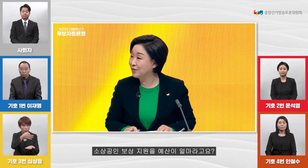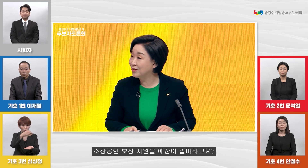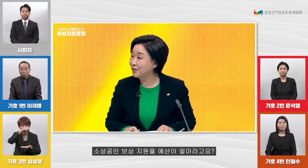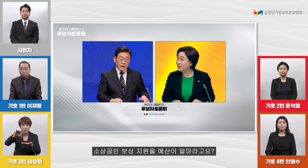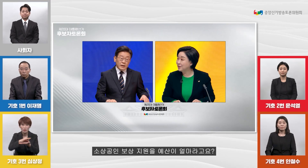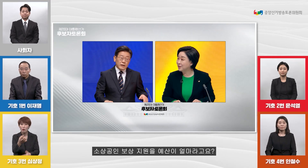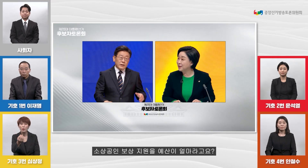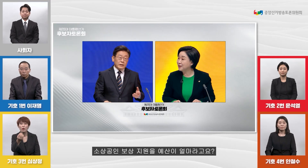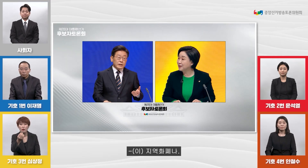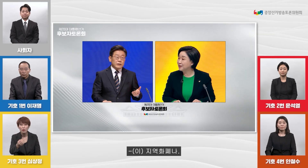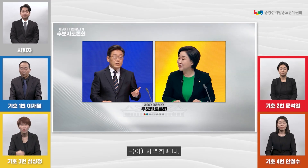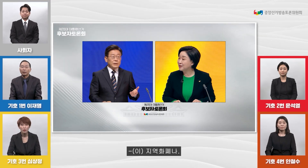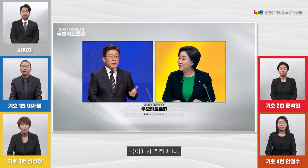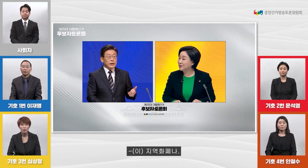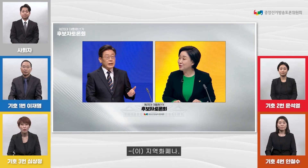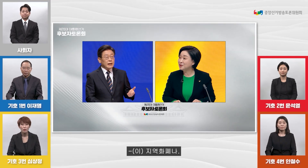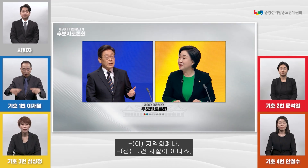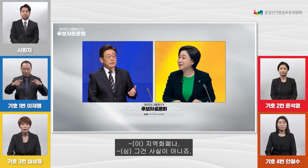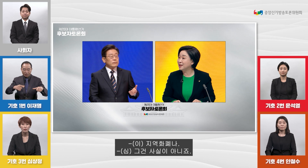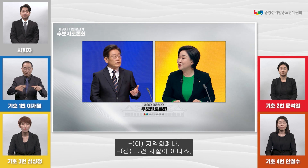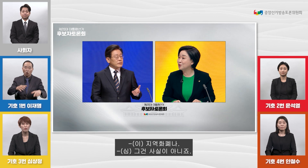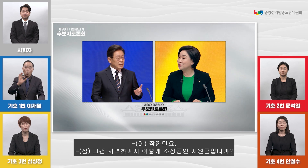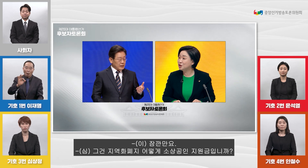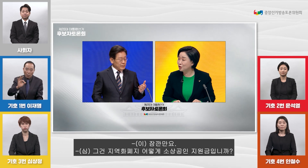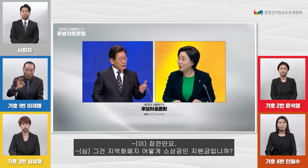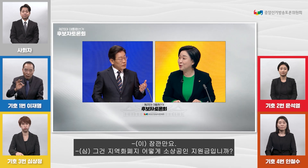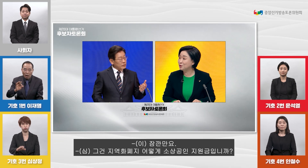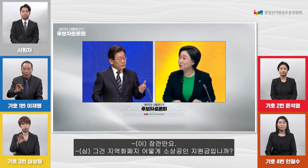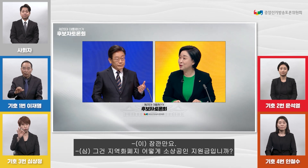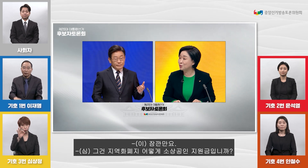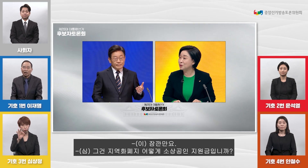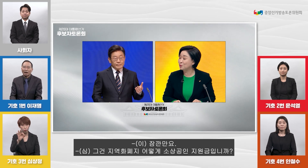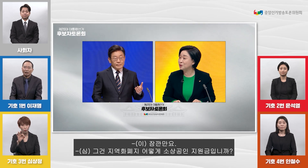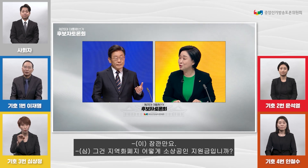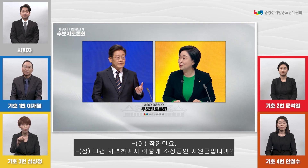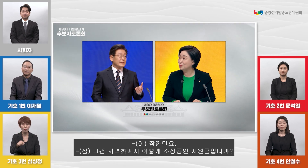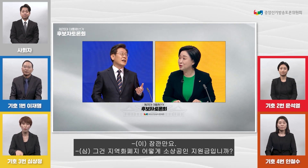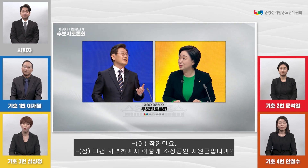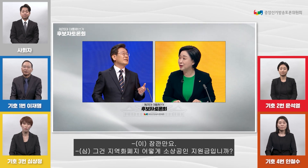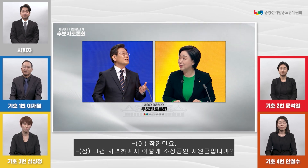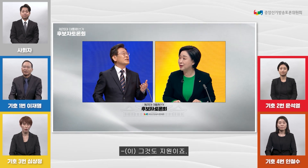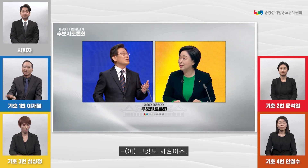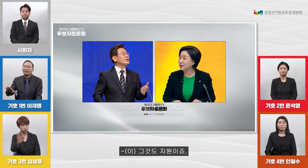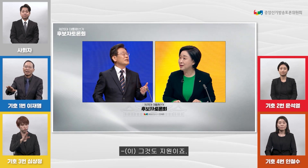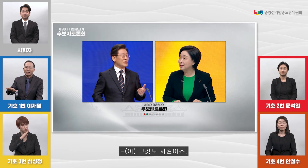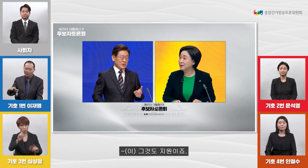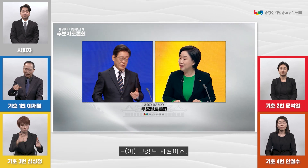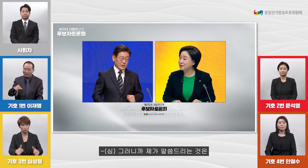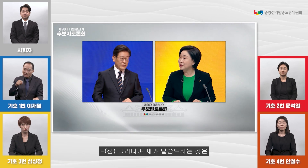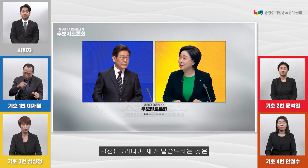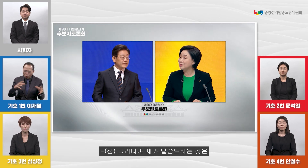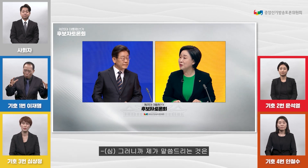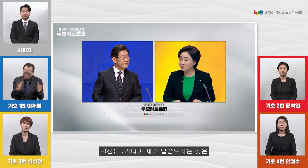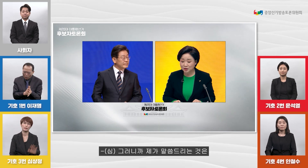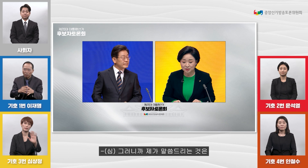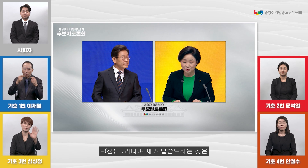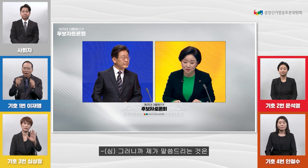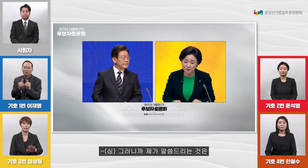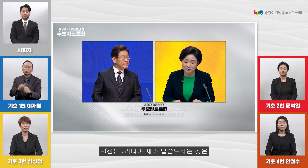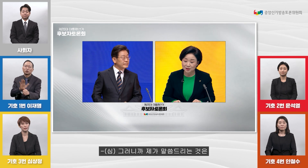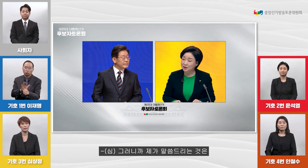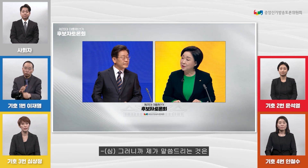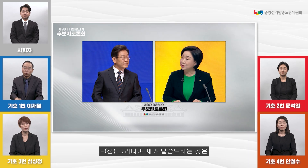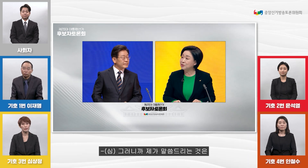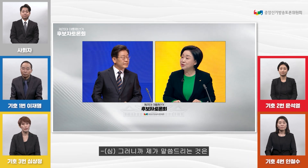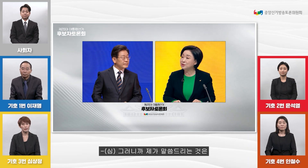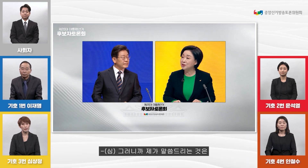얼마라고요? 네? 그러니까 지역화폐나 그건 사실이 아니죠. 그건 잠깐만. 지역화폐죠. 어떻게 소상공인 지원금입니까? 그것도 지원이죠. 아니, 그러니까 제가 말씀드린